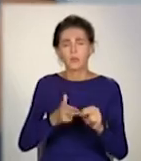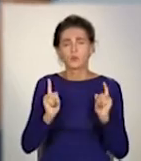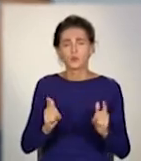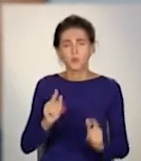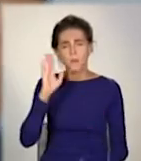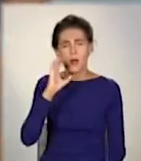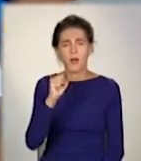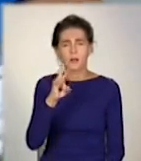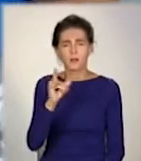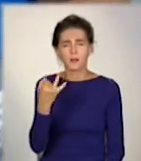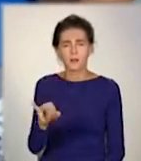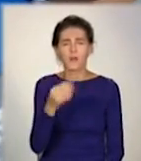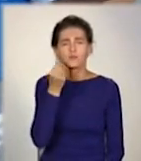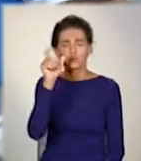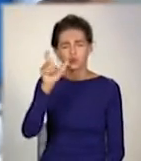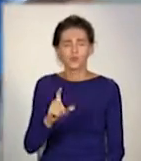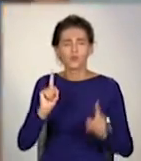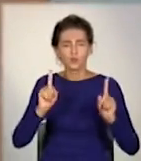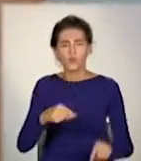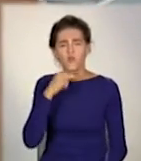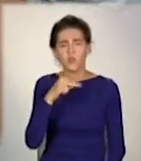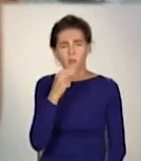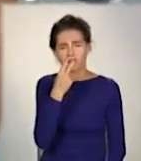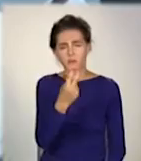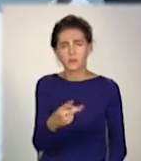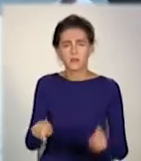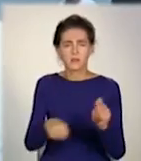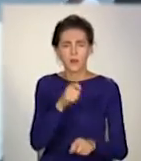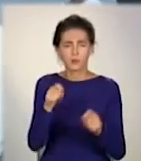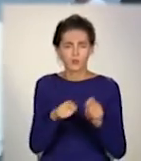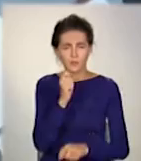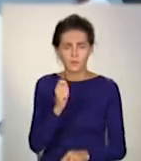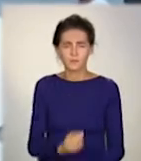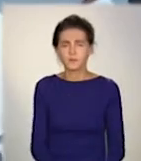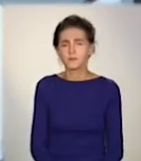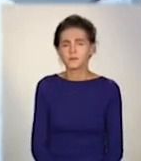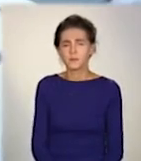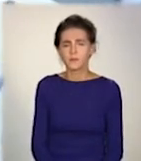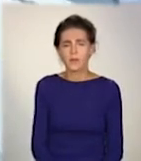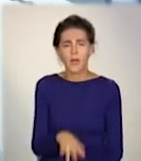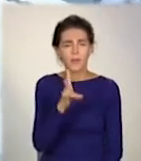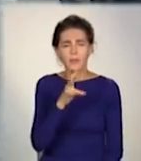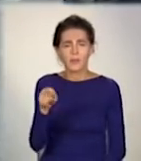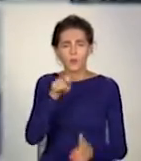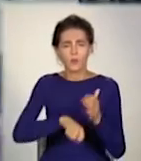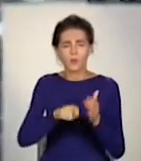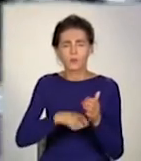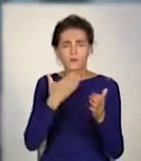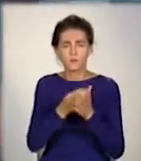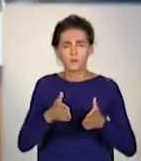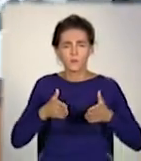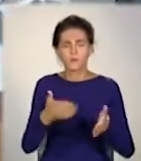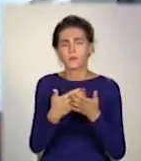і пан Андрій. Чоловік також звертає увагу на порушників. Вони стежать іменно за дорожнім рухом. Красний